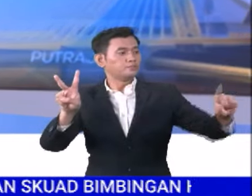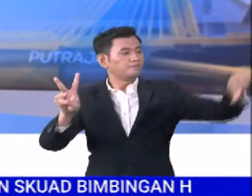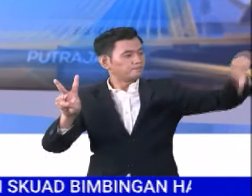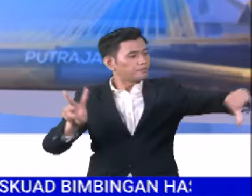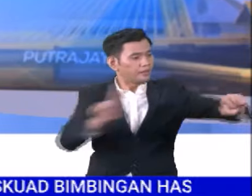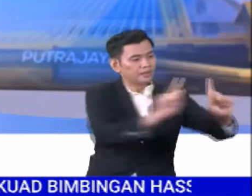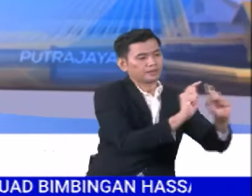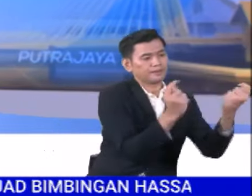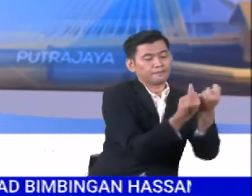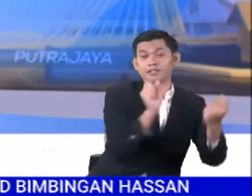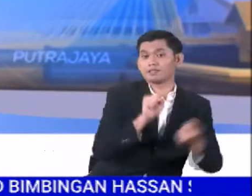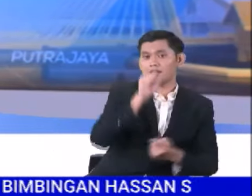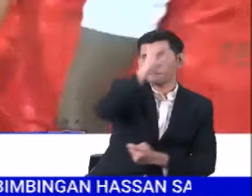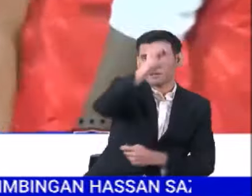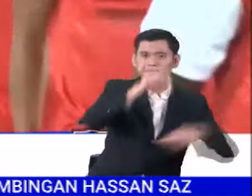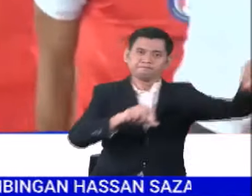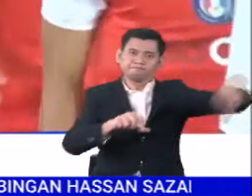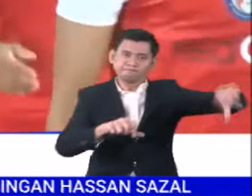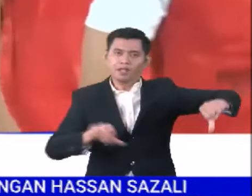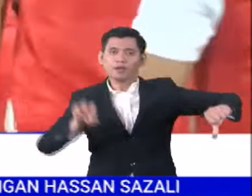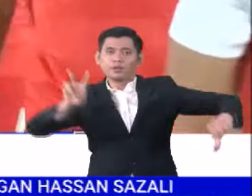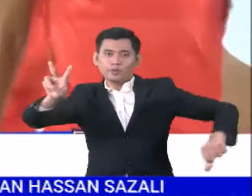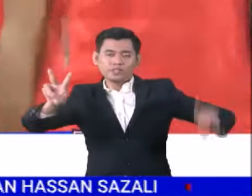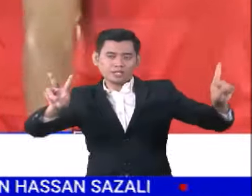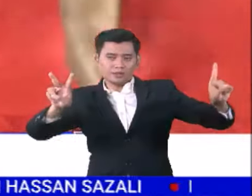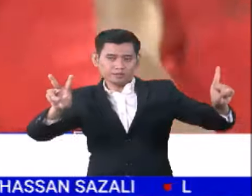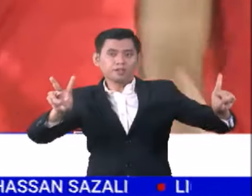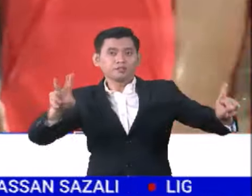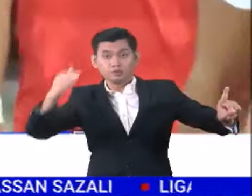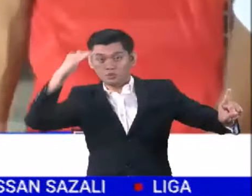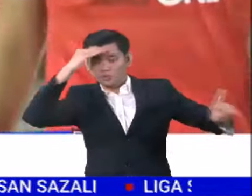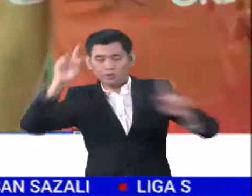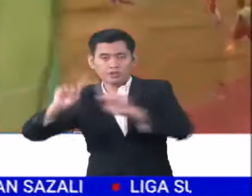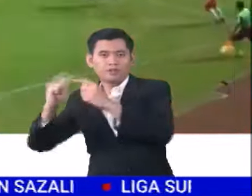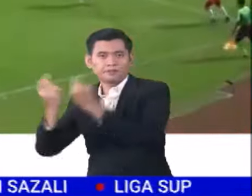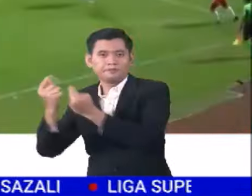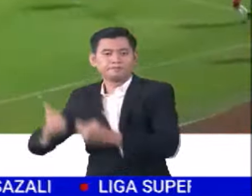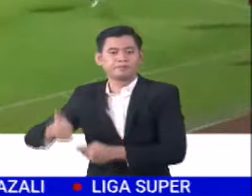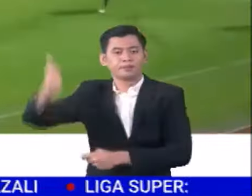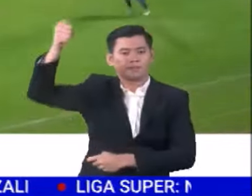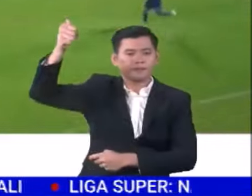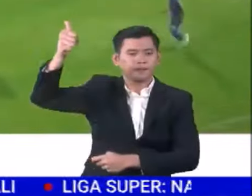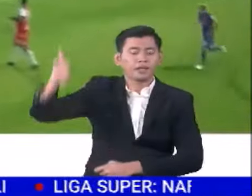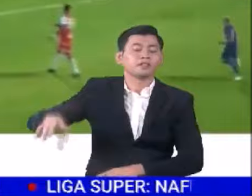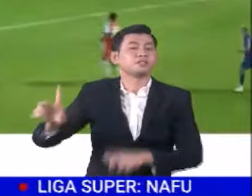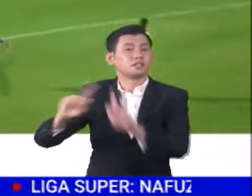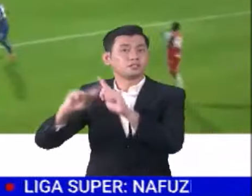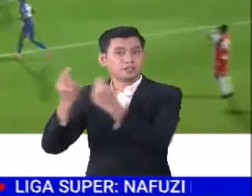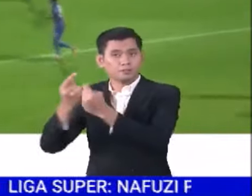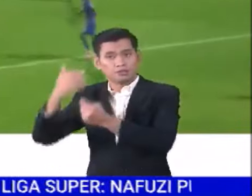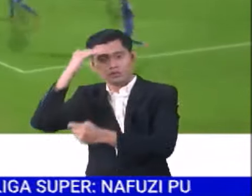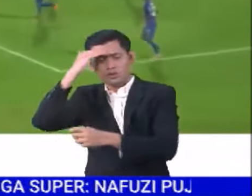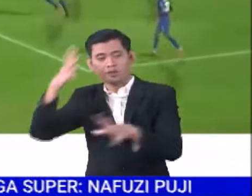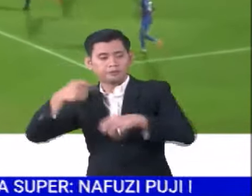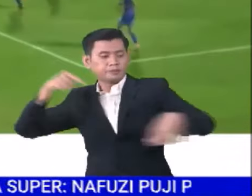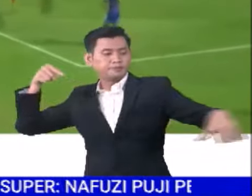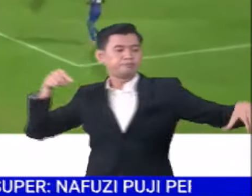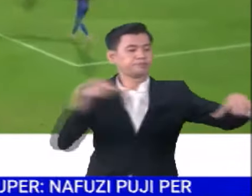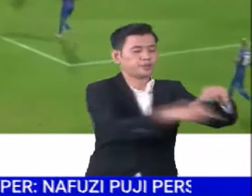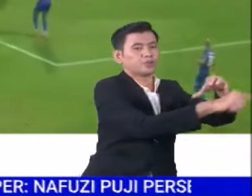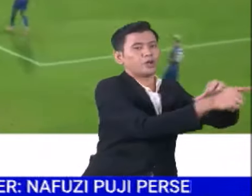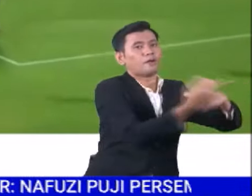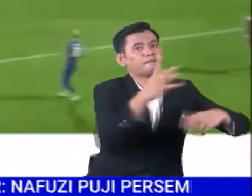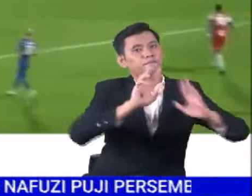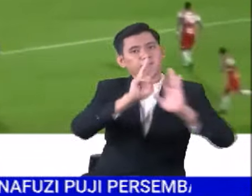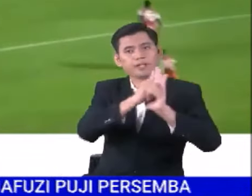Sabah FC dalam tawanan tersebut menyaksikan tuan rumah terlebih dahulu mendapatkan jaringan Ussy Pak fesu